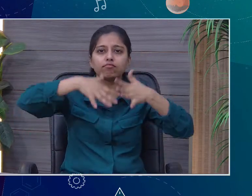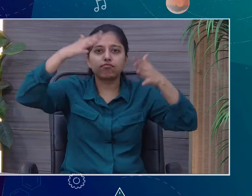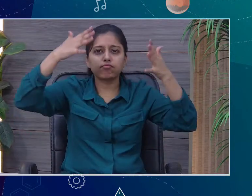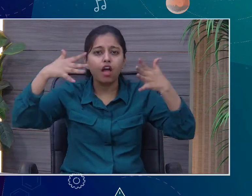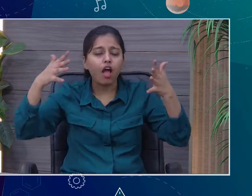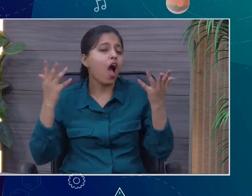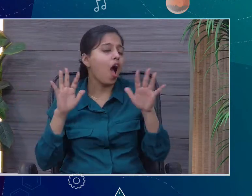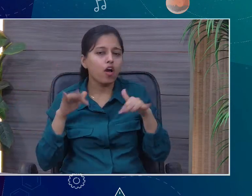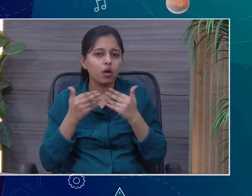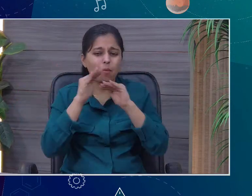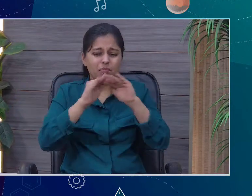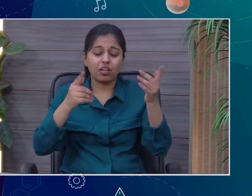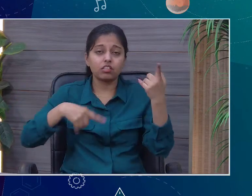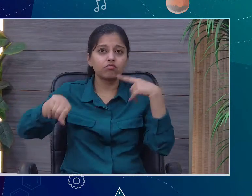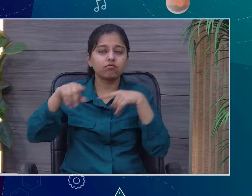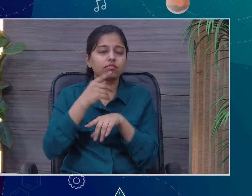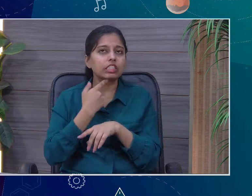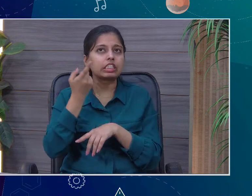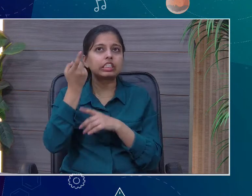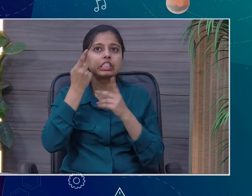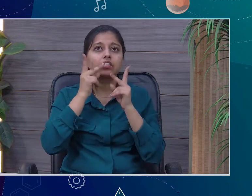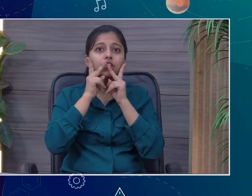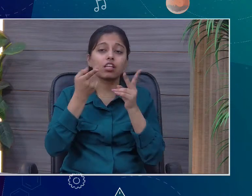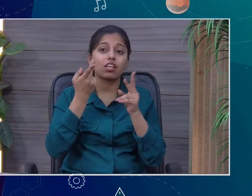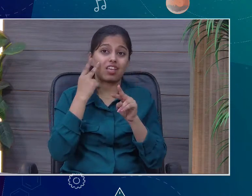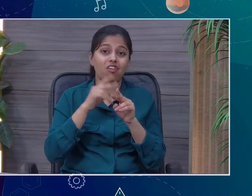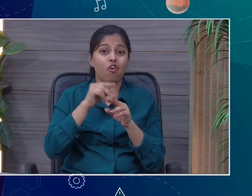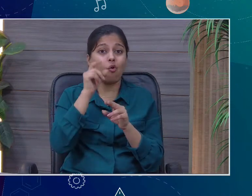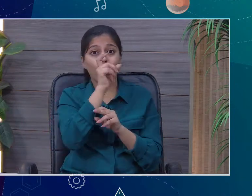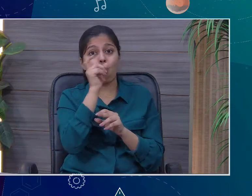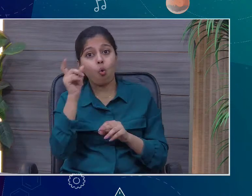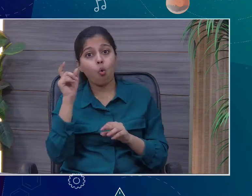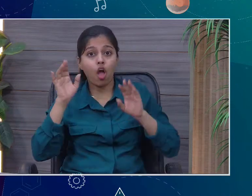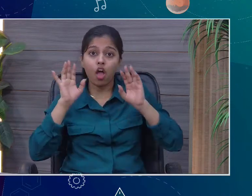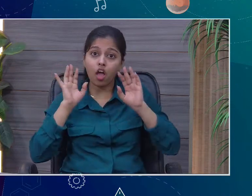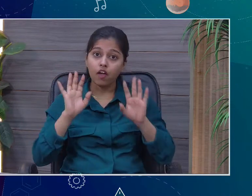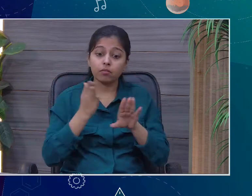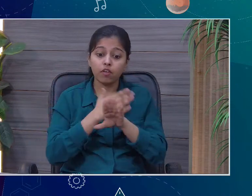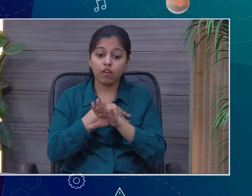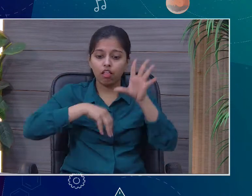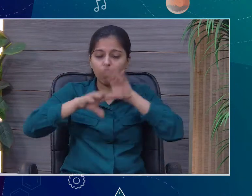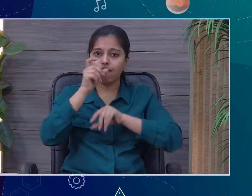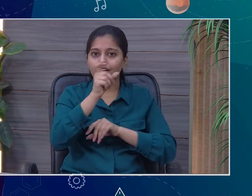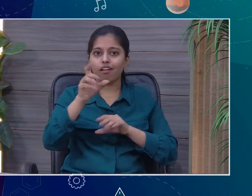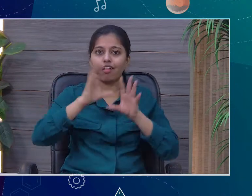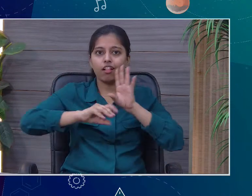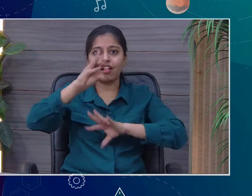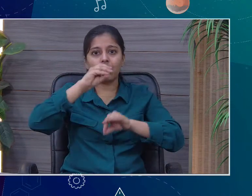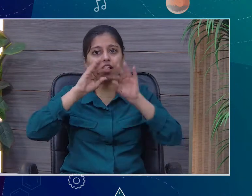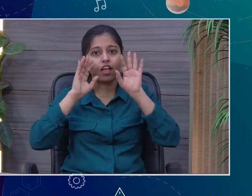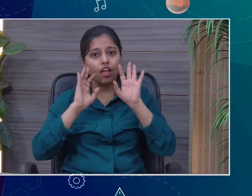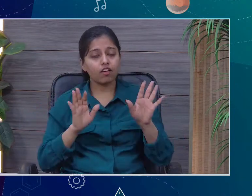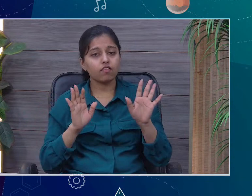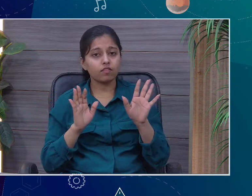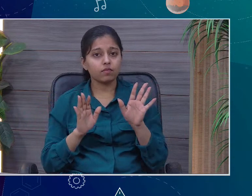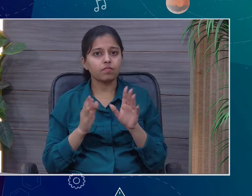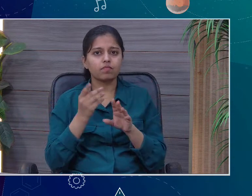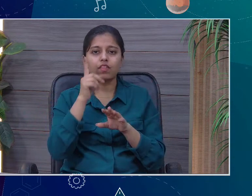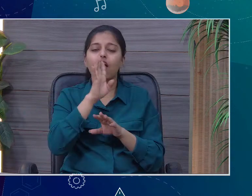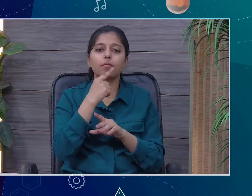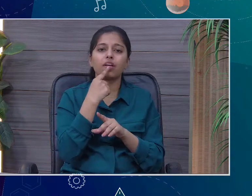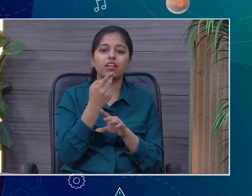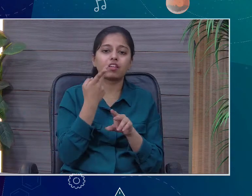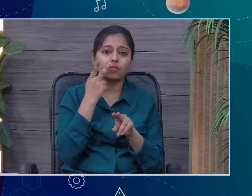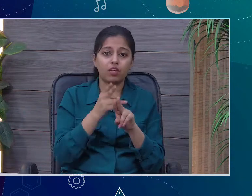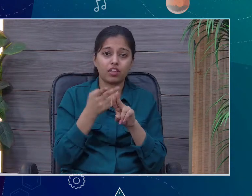और child can, if they had that vocabulary, they have learned that vocabulary because the यहाँ पे जब आपने बताया कि बच्चे